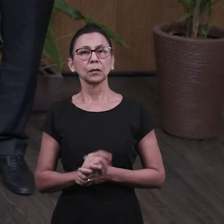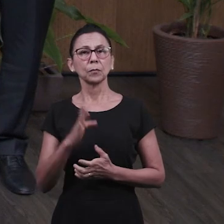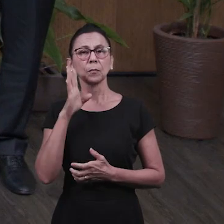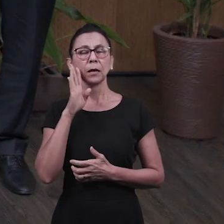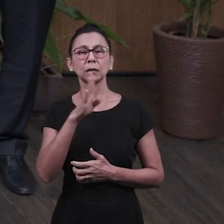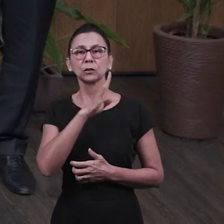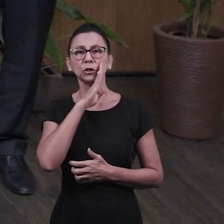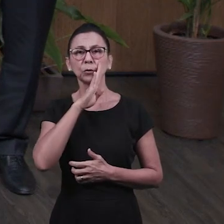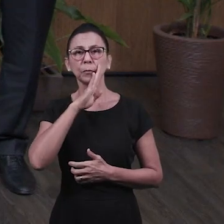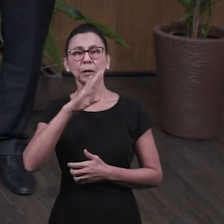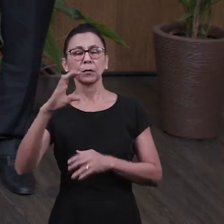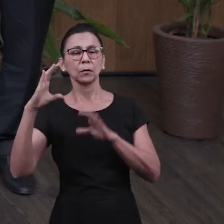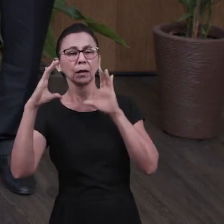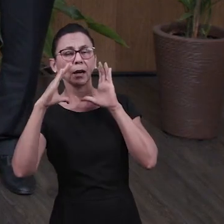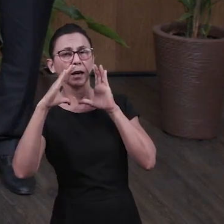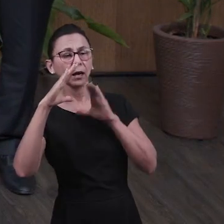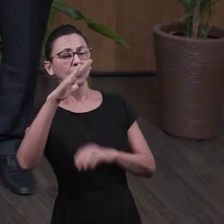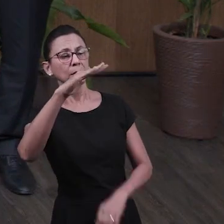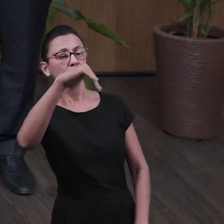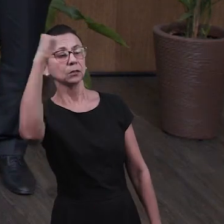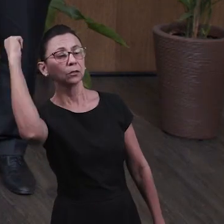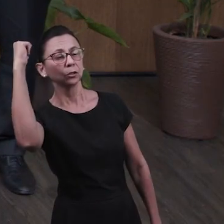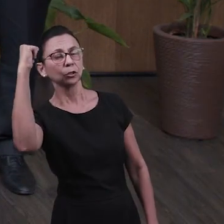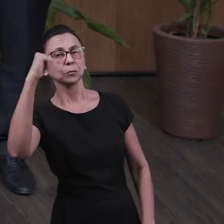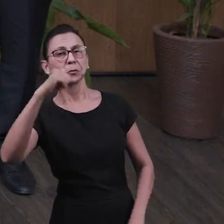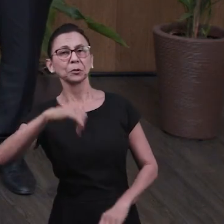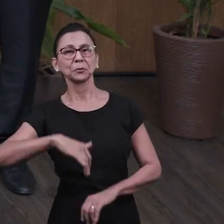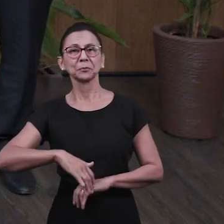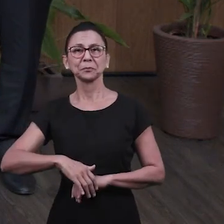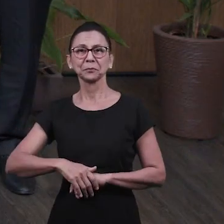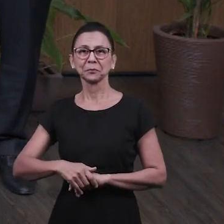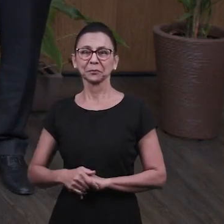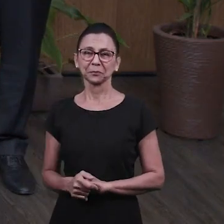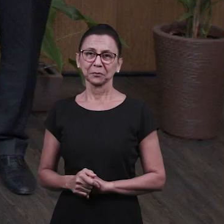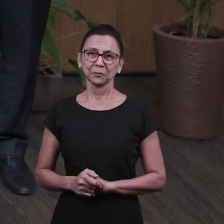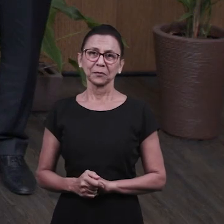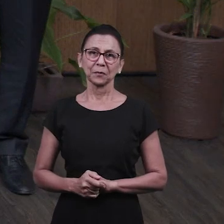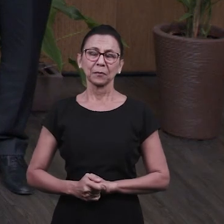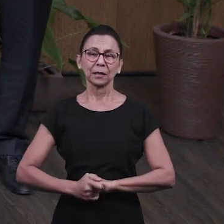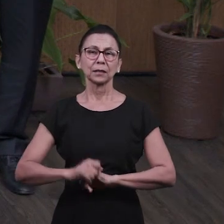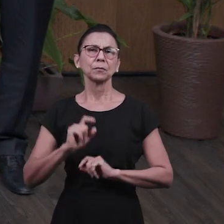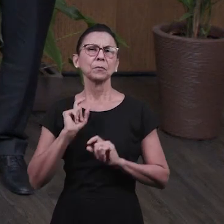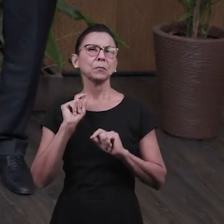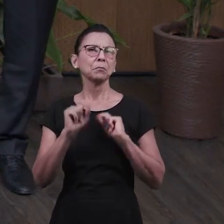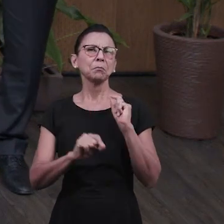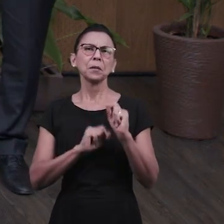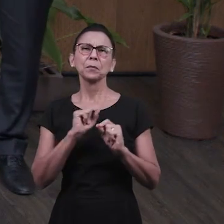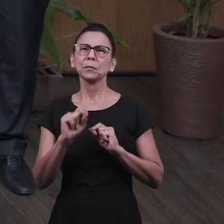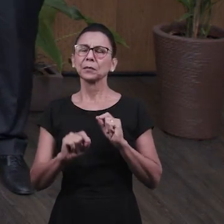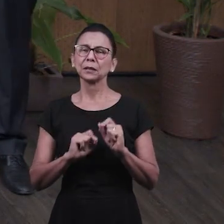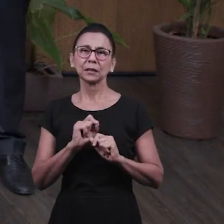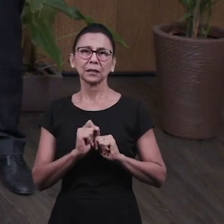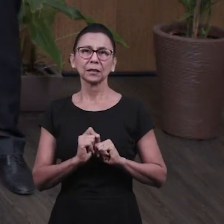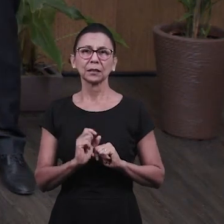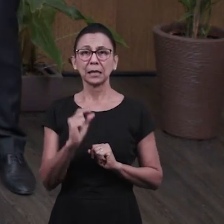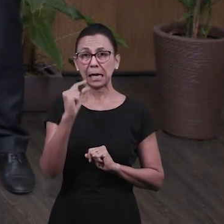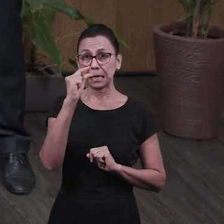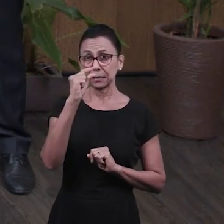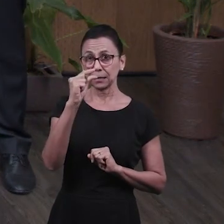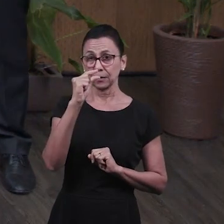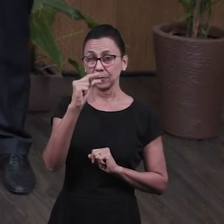Bartimée vienne à sa rencontre, afin que la sémence, qui est la parole de Dieu,